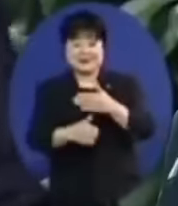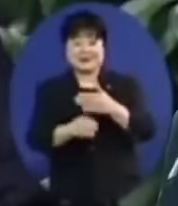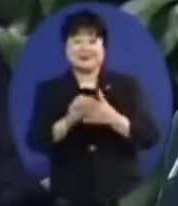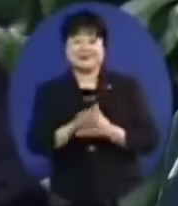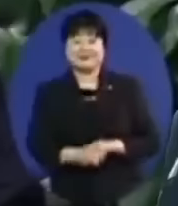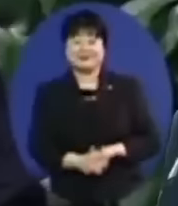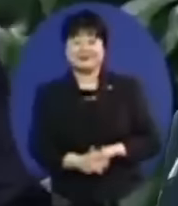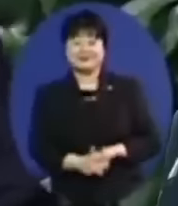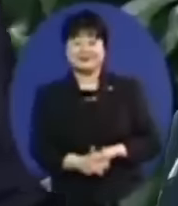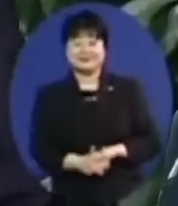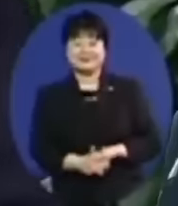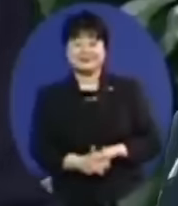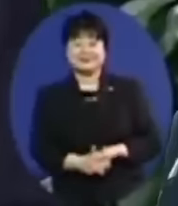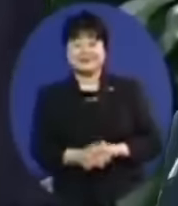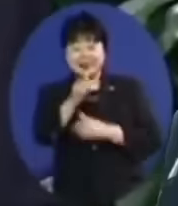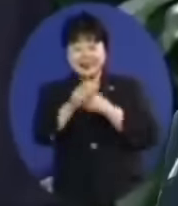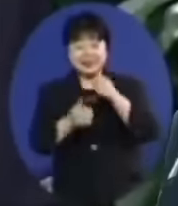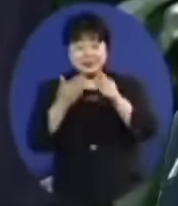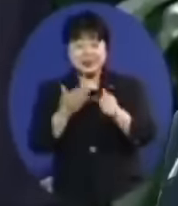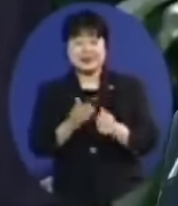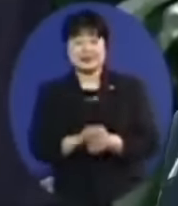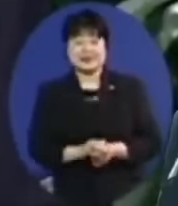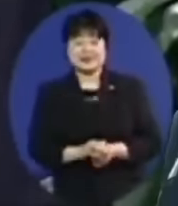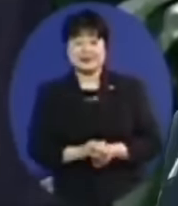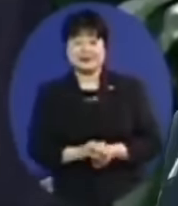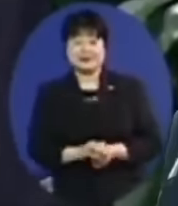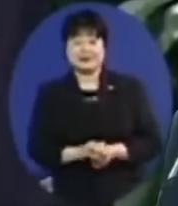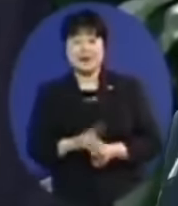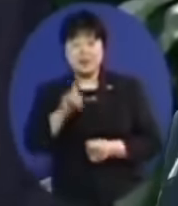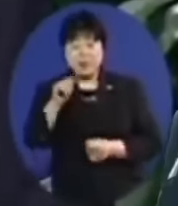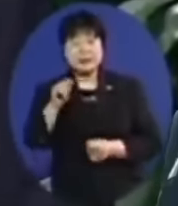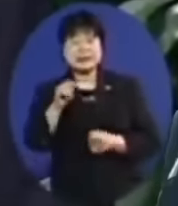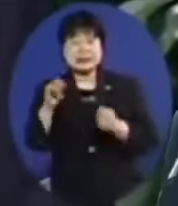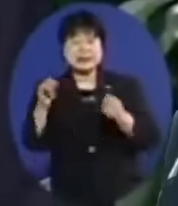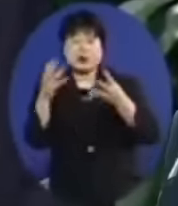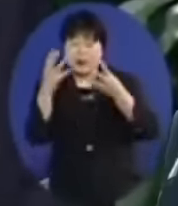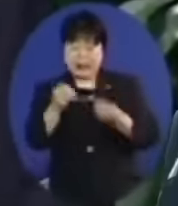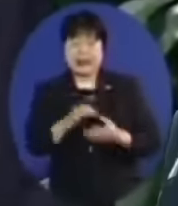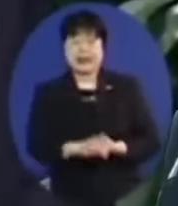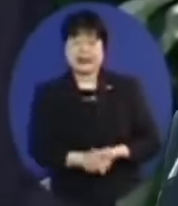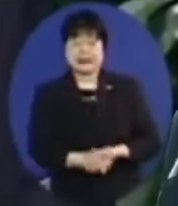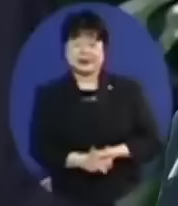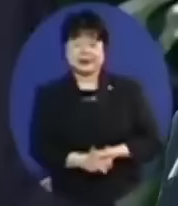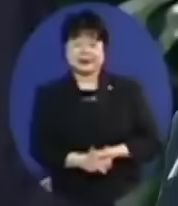그러니까 하나님이 이 기드온아 만 명도 너무 많다.